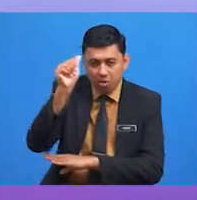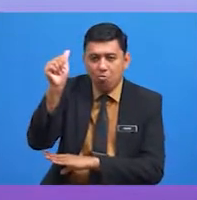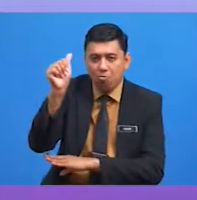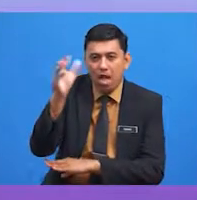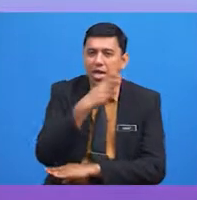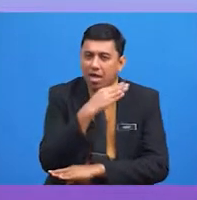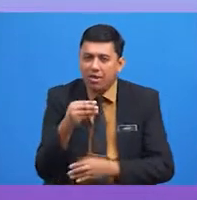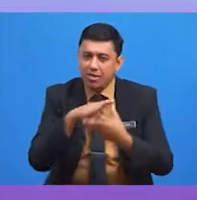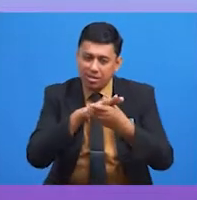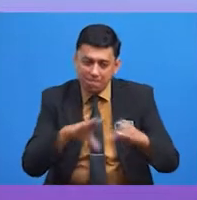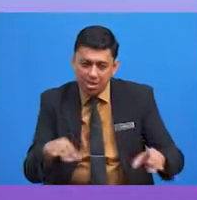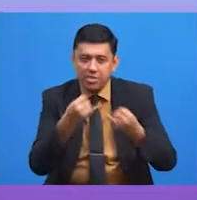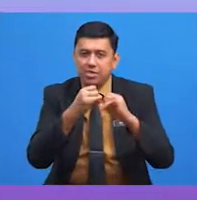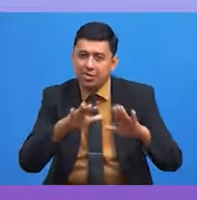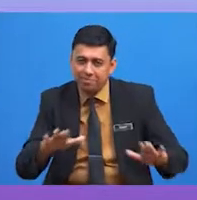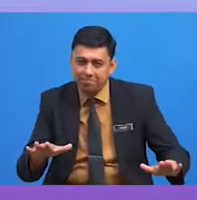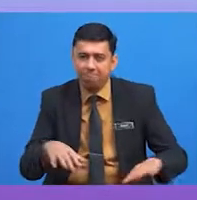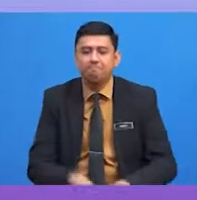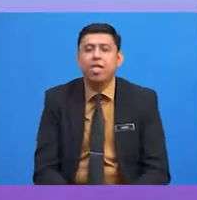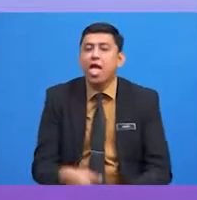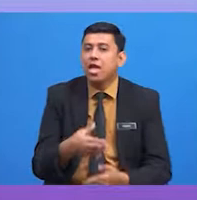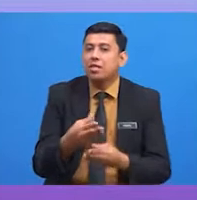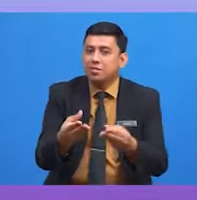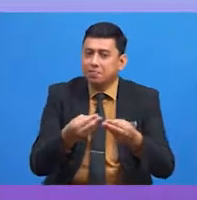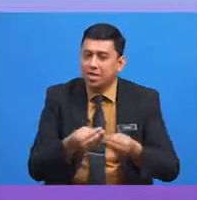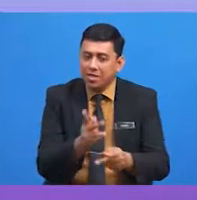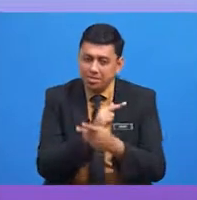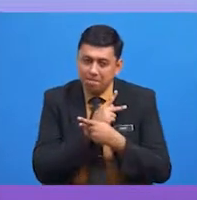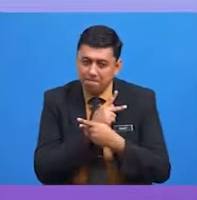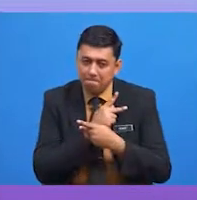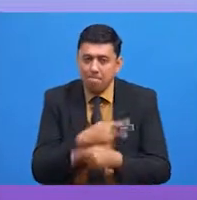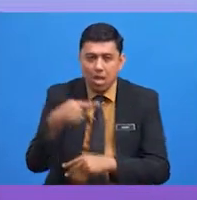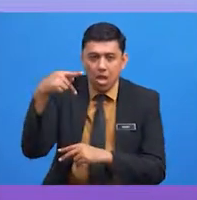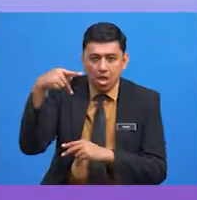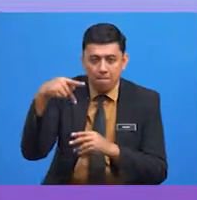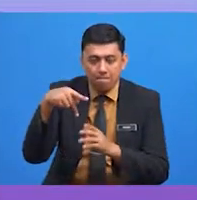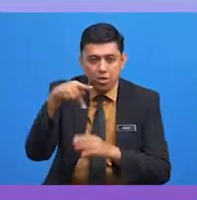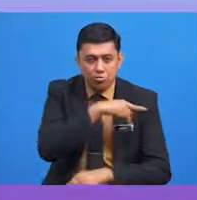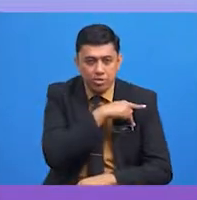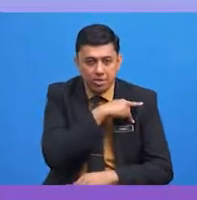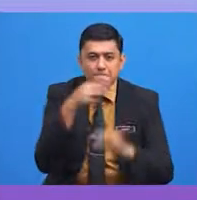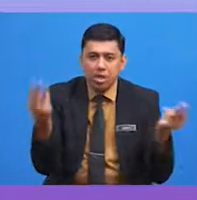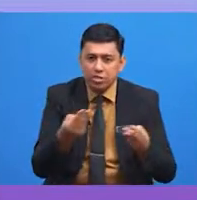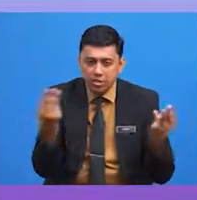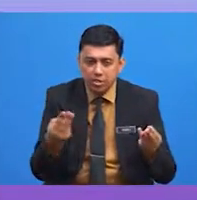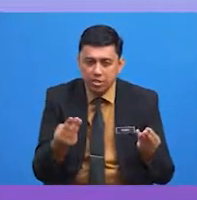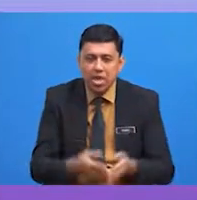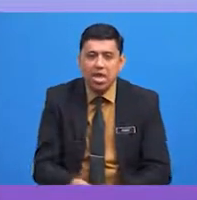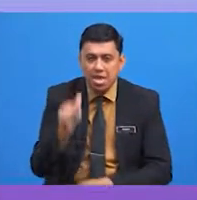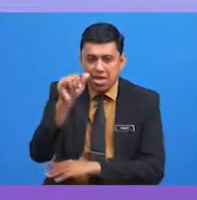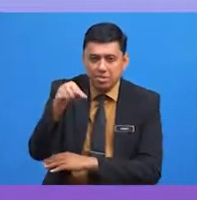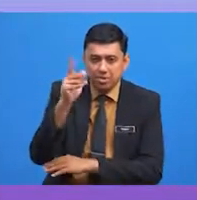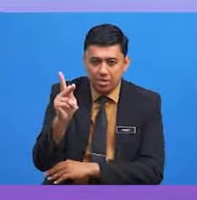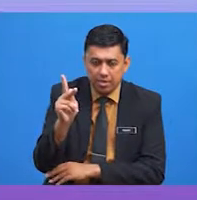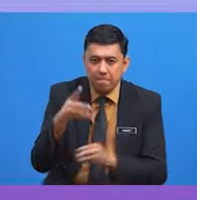Assalamualaikum dan selamat sejahtera. Terima kasih pengerusi majlis Barisan AJK Masjid